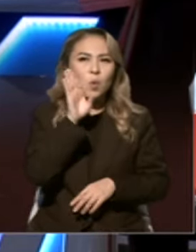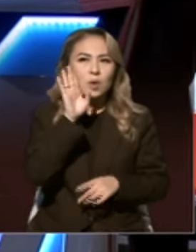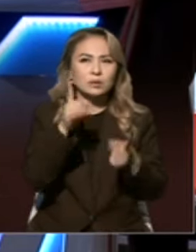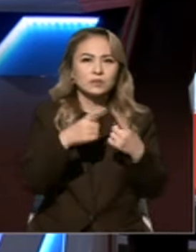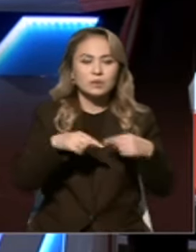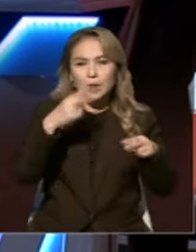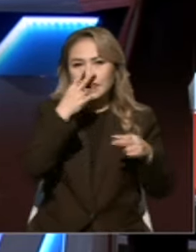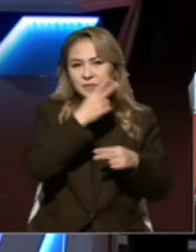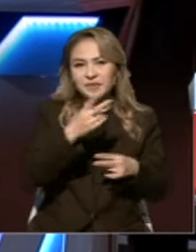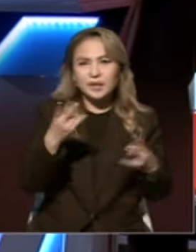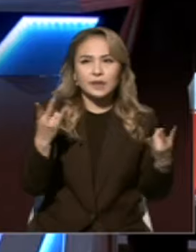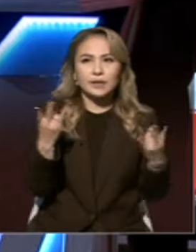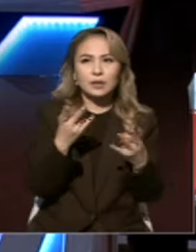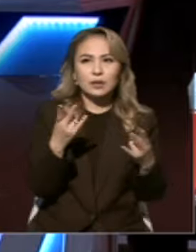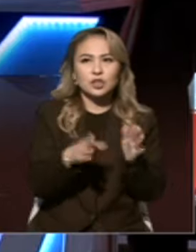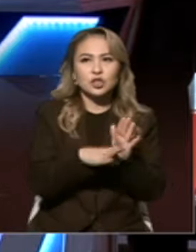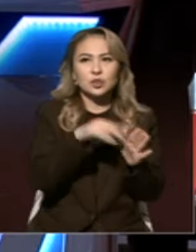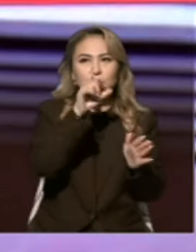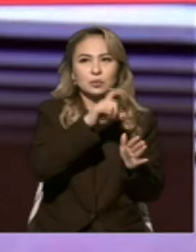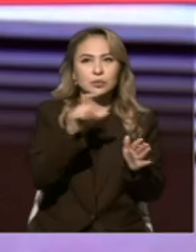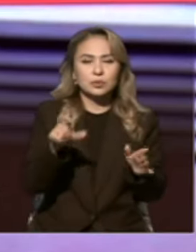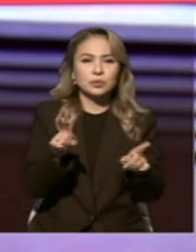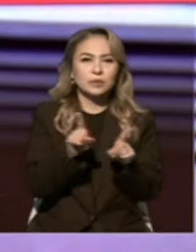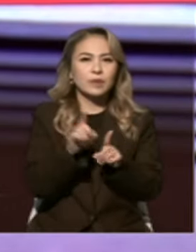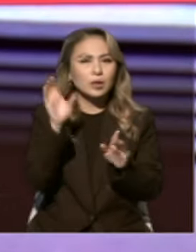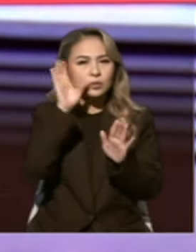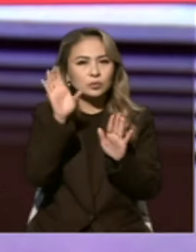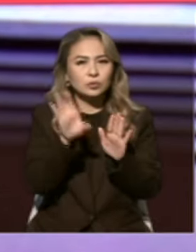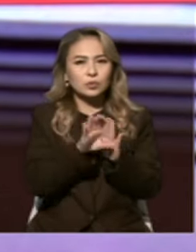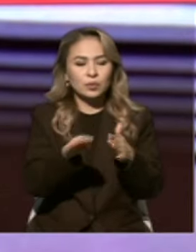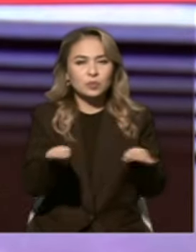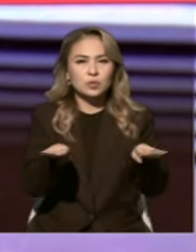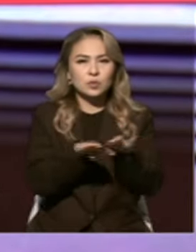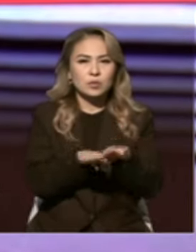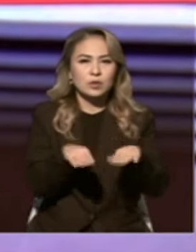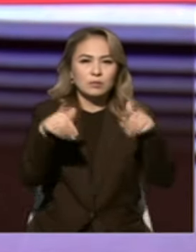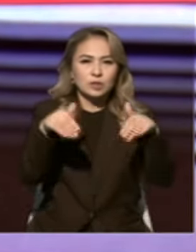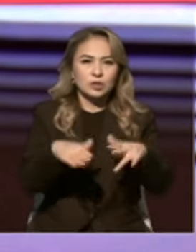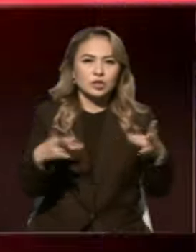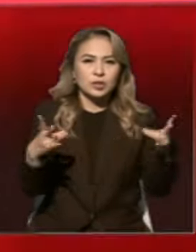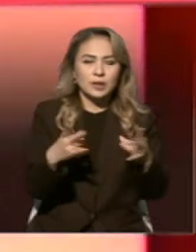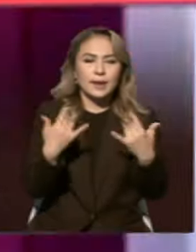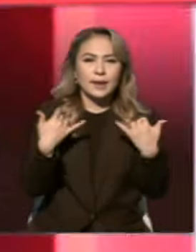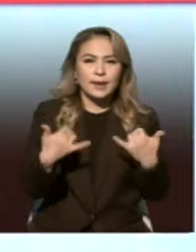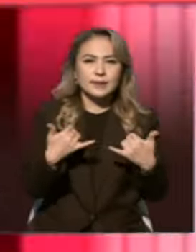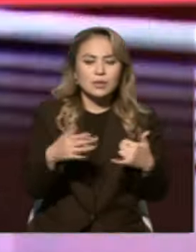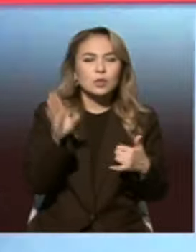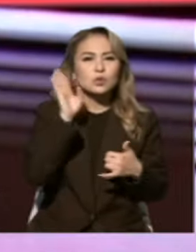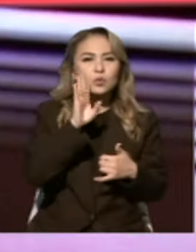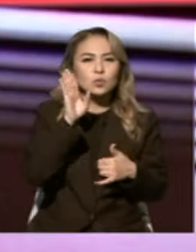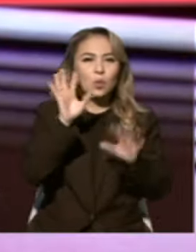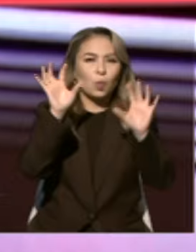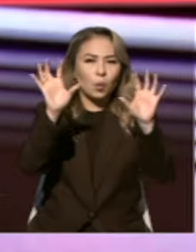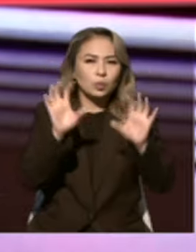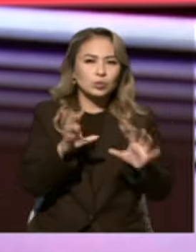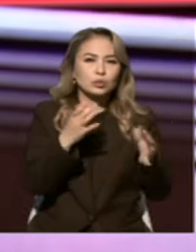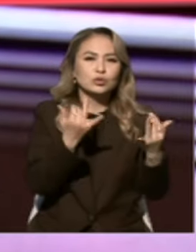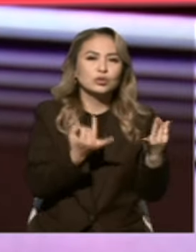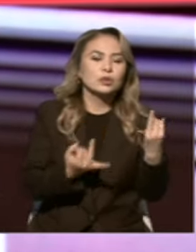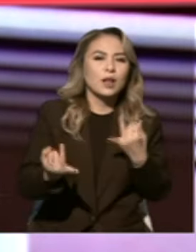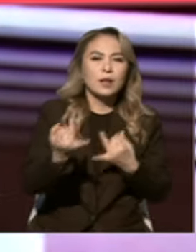Соларды қарастыру керек, міне депутаттардың құлақтарын алтын сырға осы мәселені қатты қолға алу керек. Міне қазір осы су кодексі қазір талқыланып